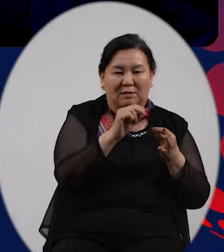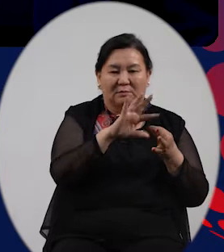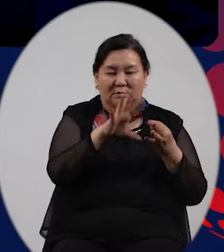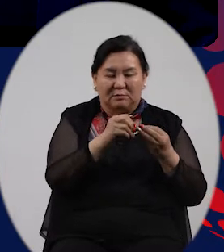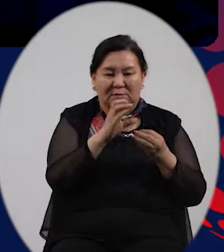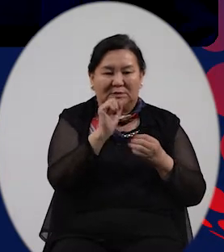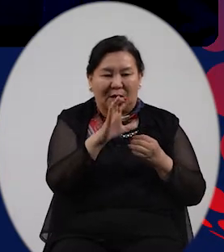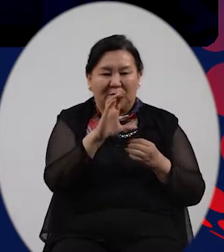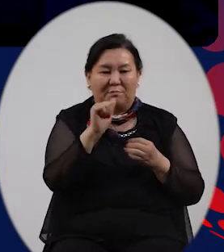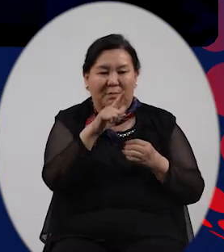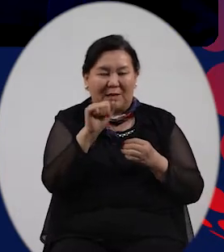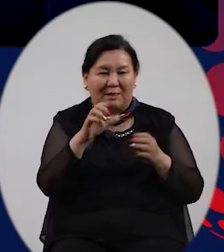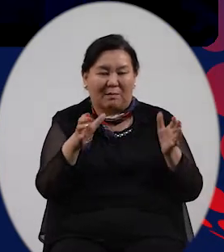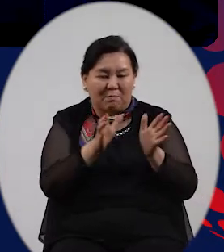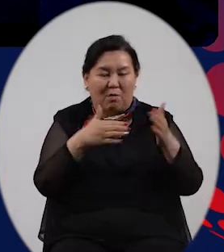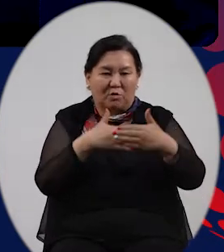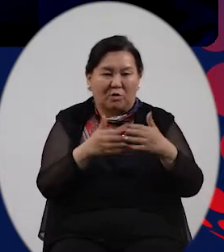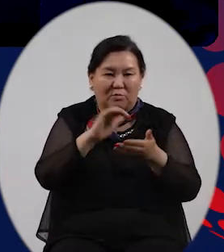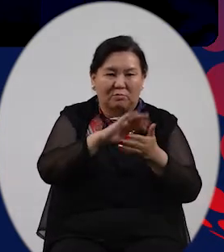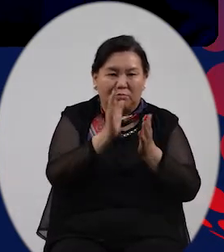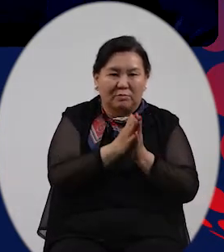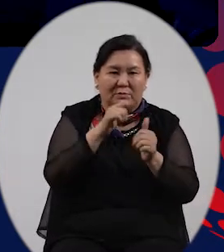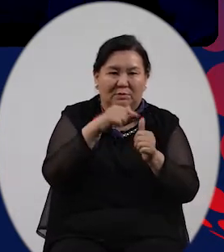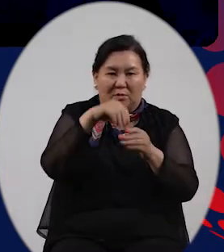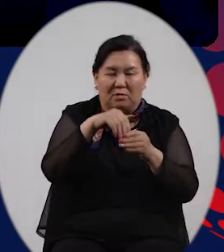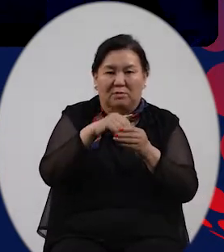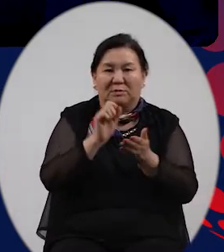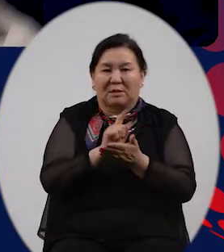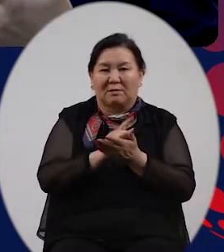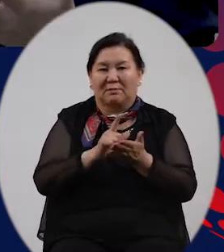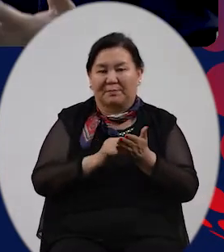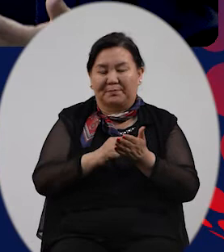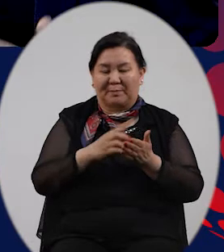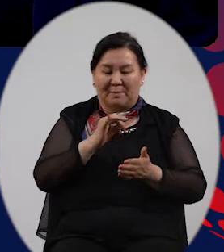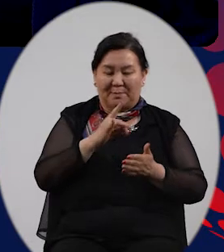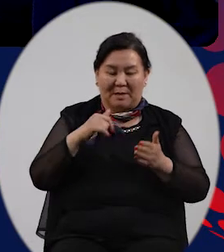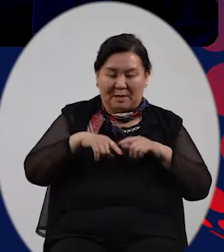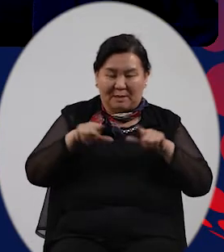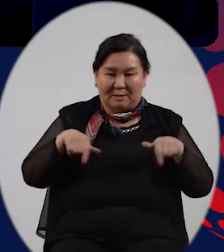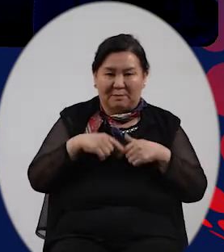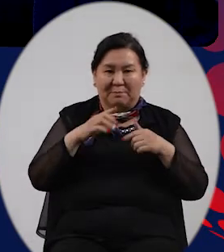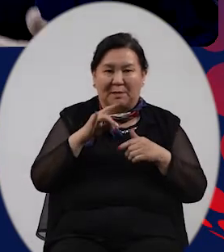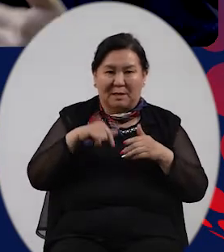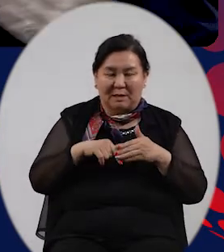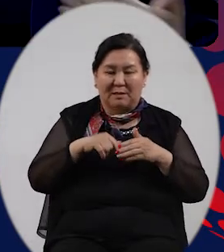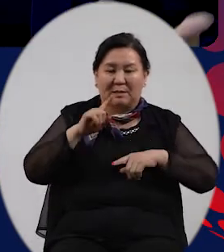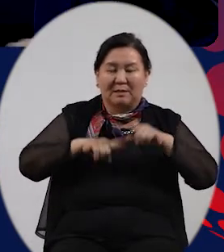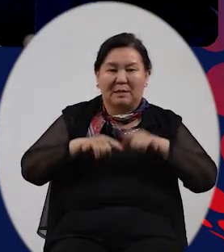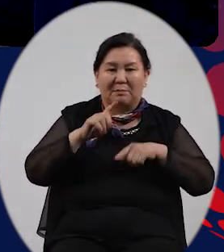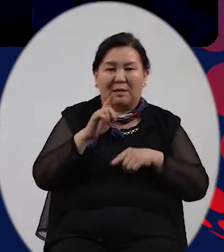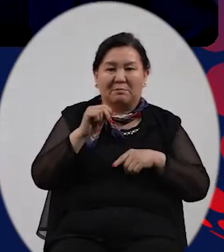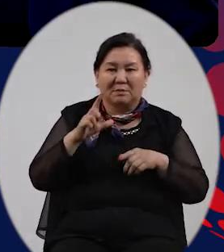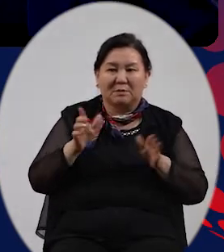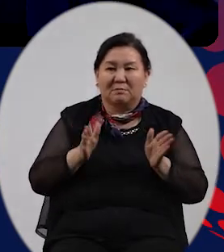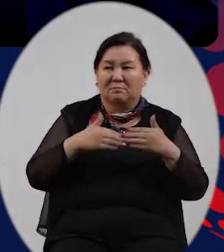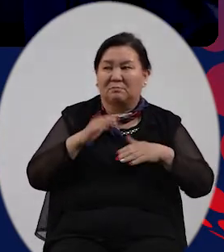сав баглаа боодлын талаар бас энэ дээр орж ирнэ. Тэгэхээр бид нар сав баглаа боодол буюу тухайн бараа маань ямар хэмжээтэй сав